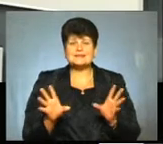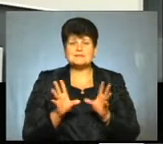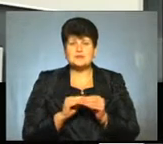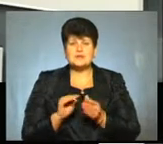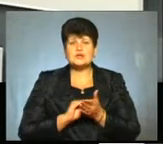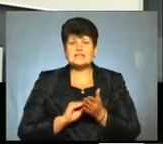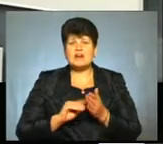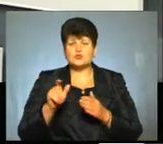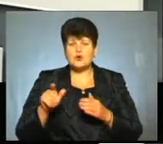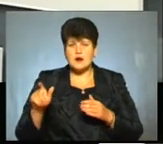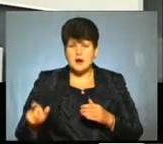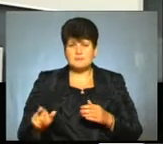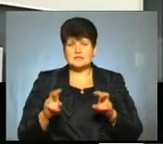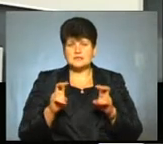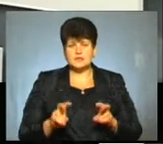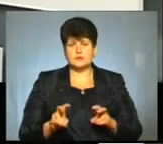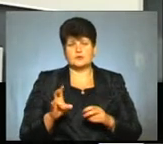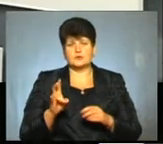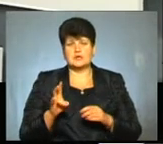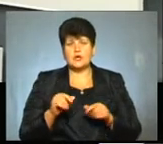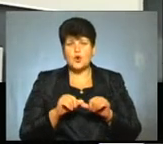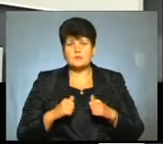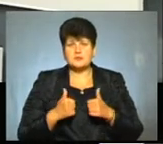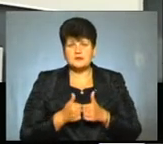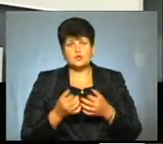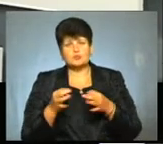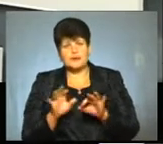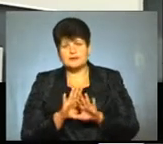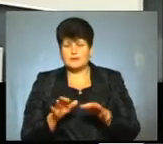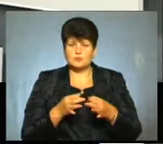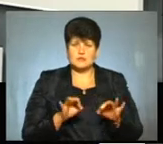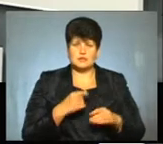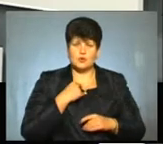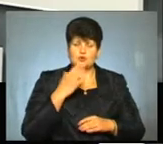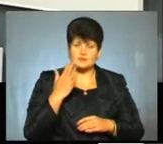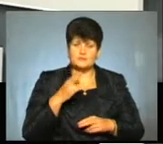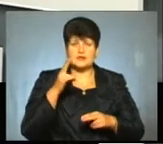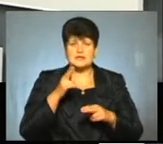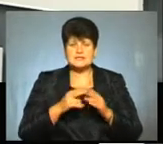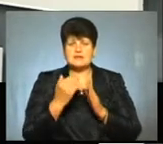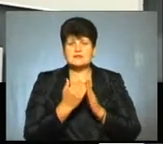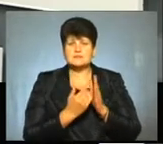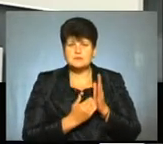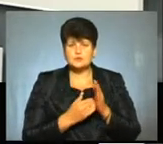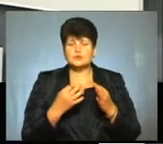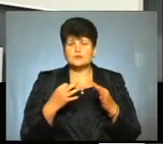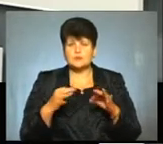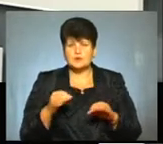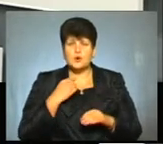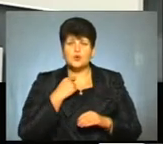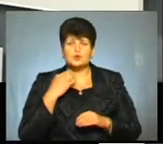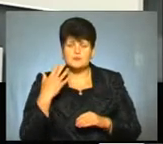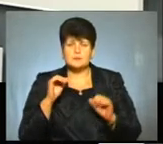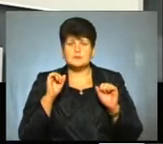спільно з авторами на засіданні номінаційного комітету, які допускати, які не допускати до голосування. І кінцевий список проєктів, які вже допустили